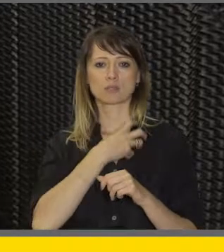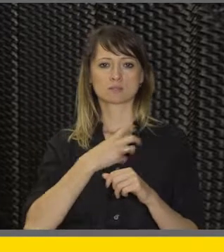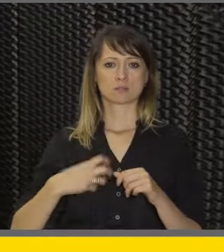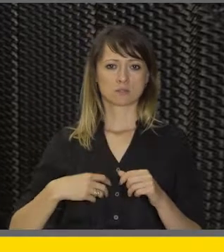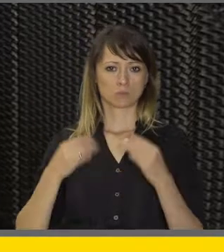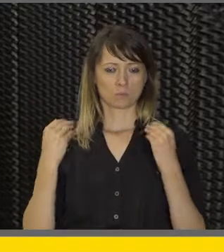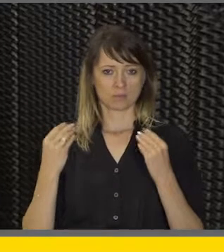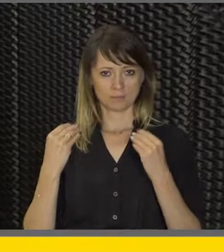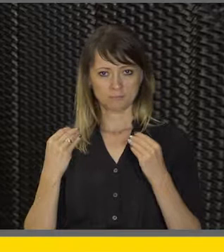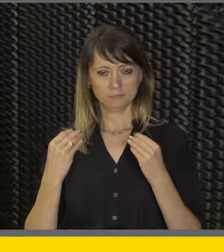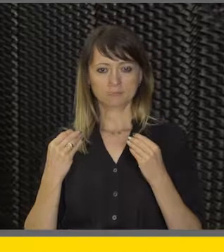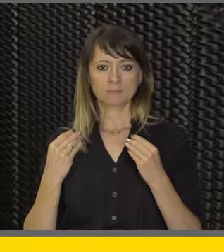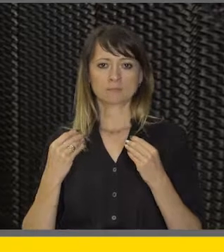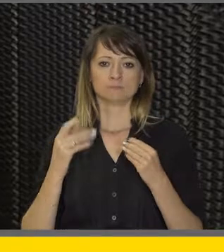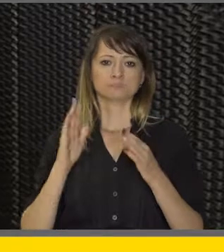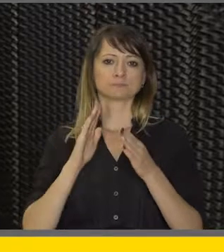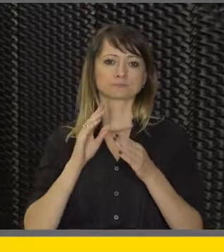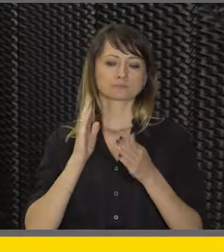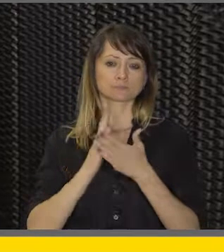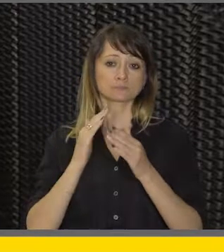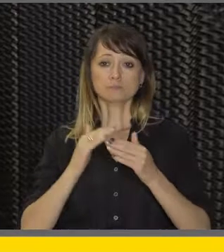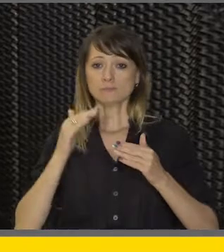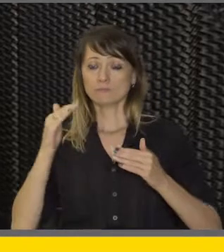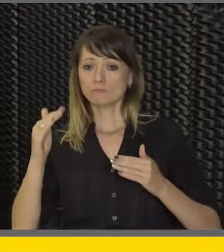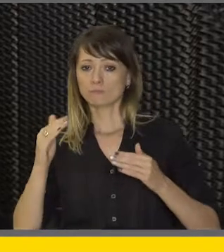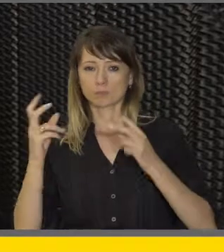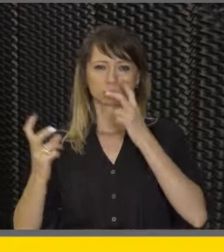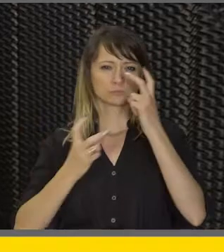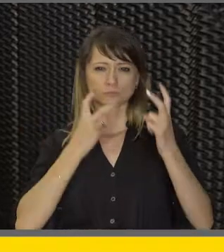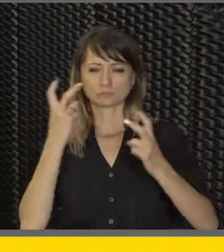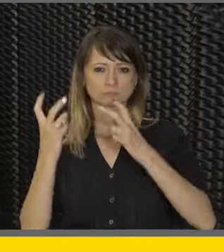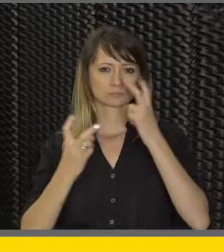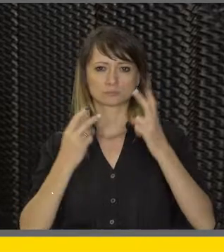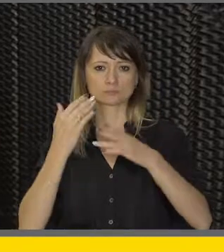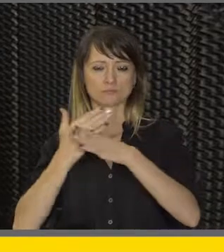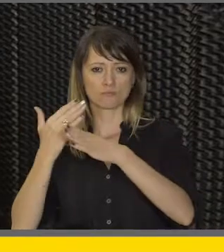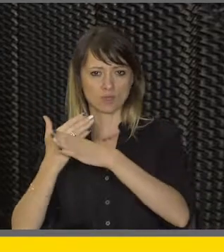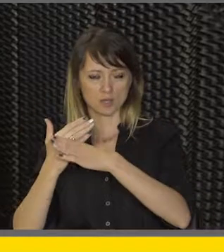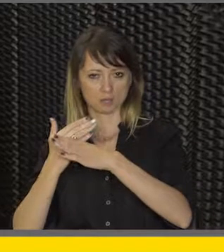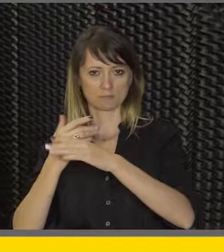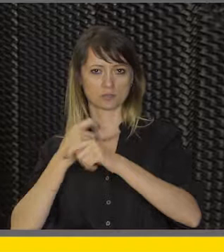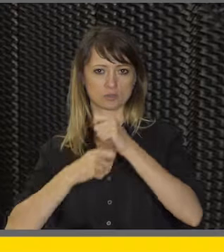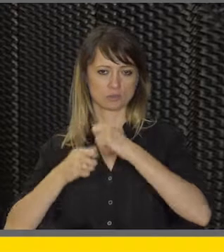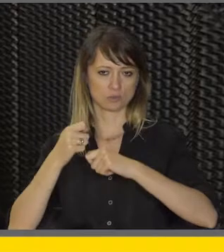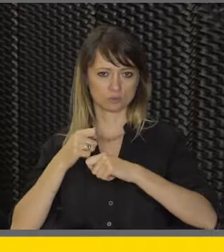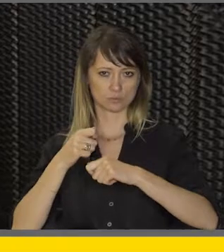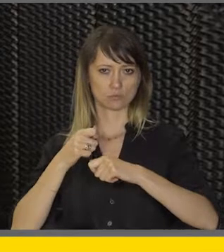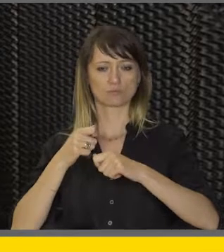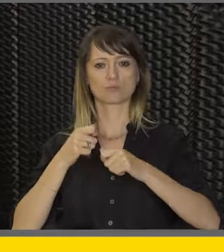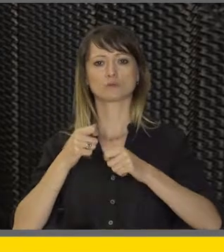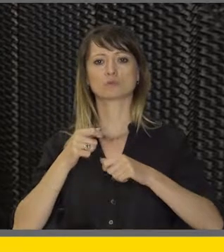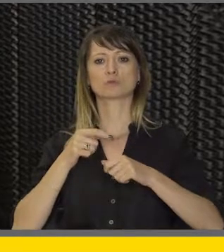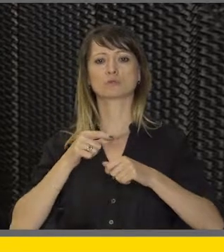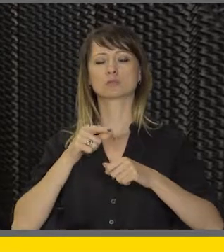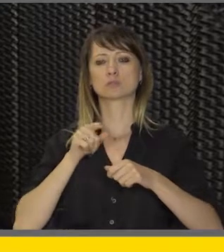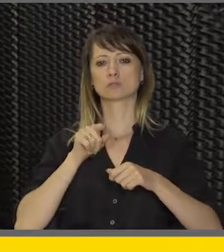momencie poszliśmy dalej, wyszukaliśmy przedsiębiorców według kodów PKD, które sobie zidentyfikowaliśmy, a którzy deklarują, że to są